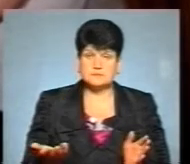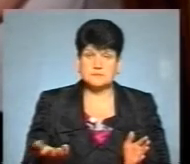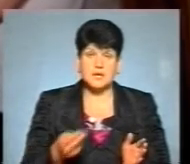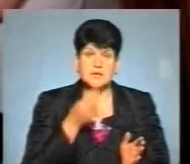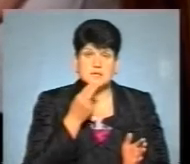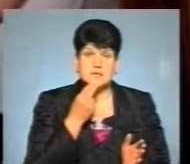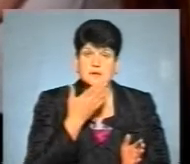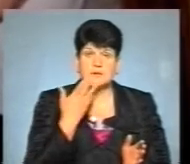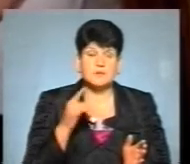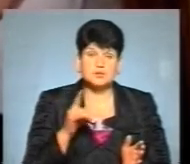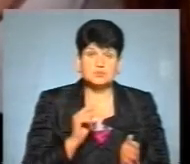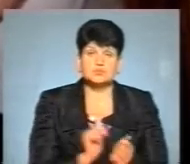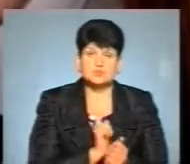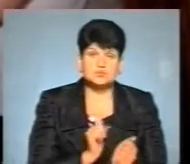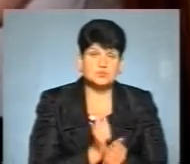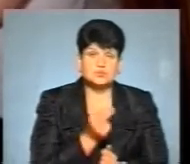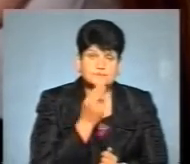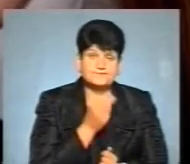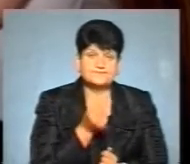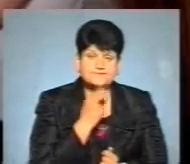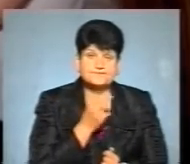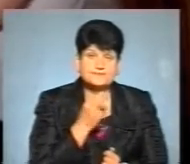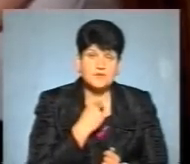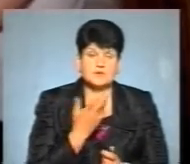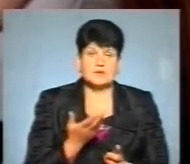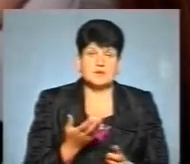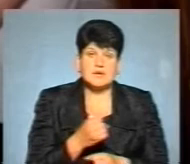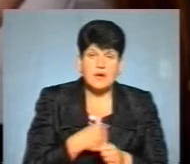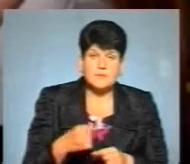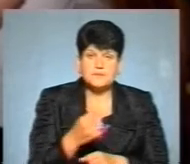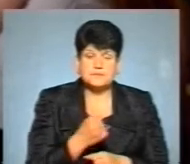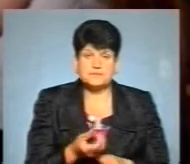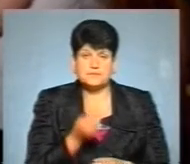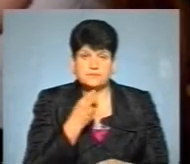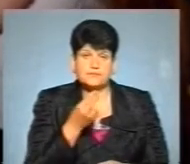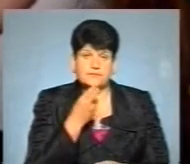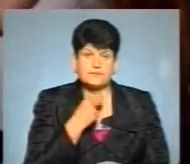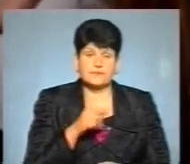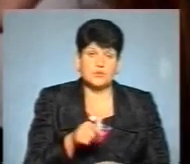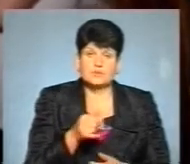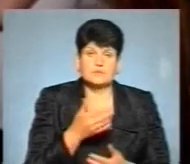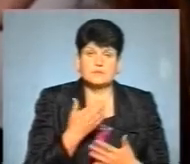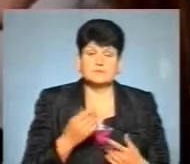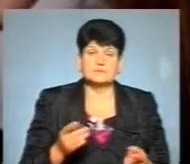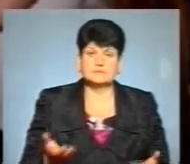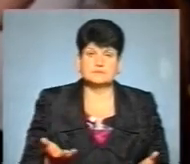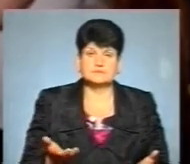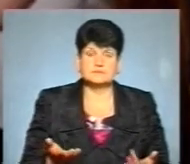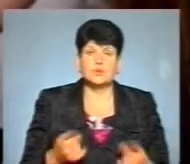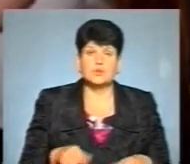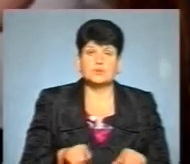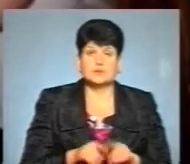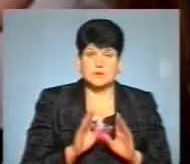що. Сухом'ятка, хліб, якесь таке відкрите, щось сухом'ятка. Тут їсти не буде що. Так, от